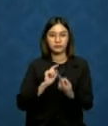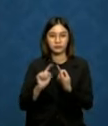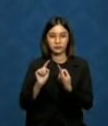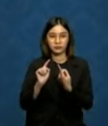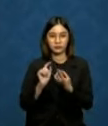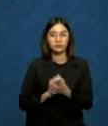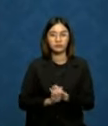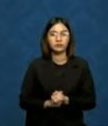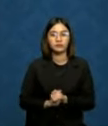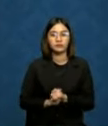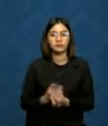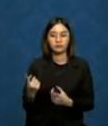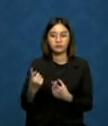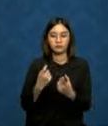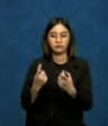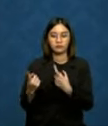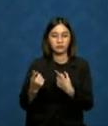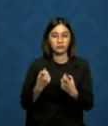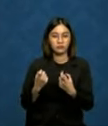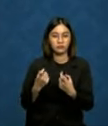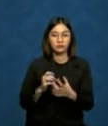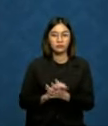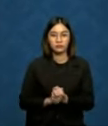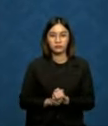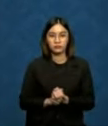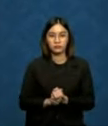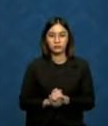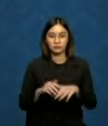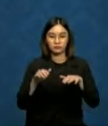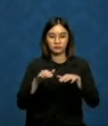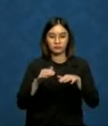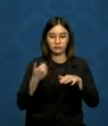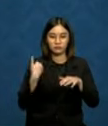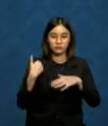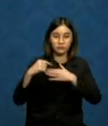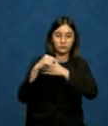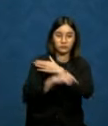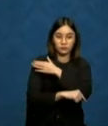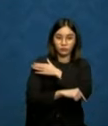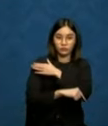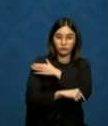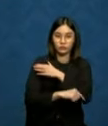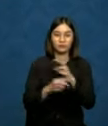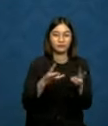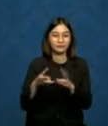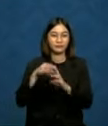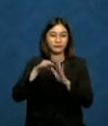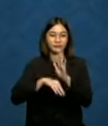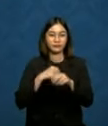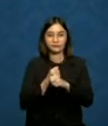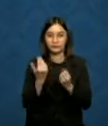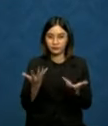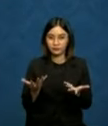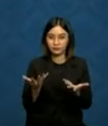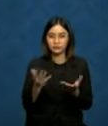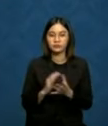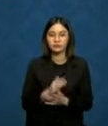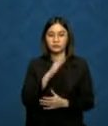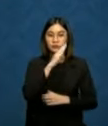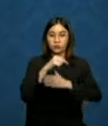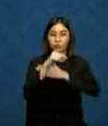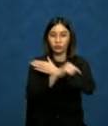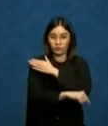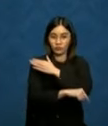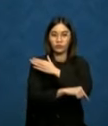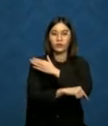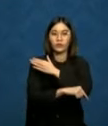ในกรณีที่ท่านถามมานะคะที่บอกบอกว่าในที่มันมีทุจริตเราดำเนินการอย่างไรนะคะในกรณีทุจริต